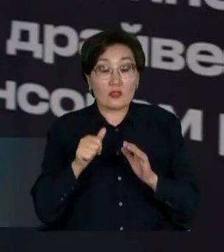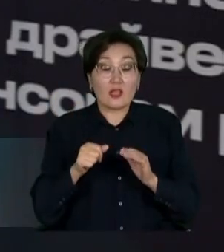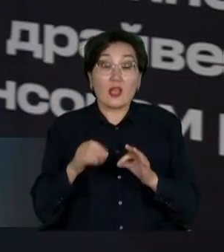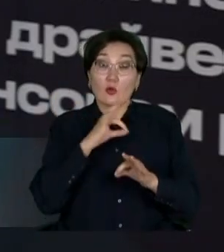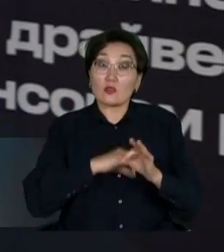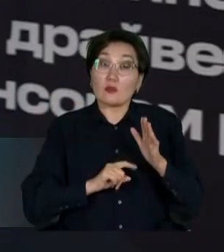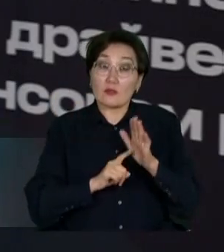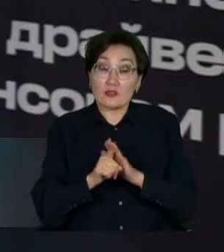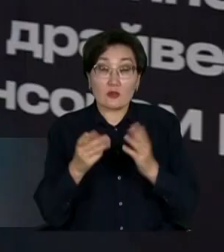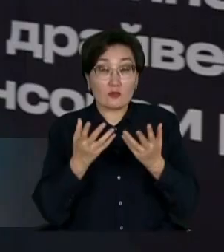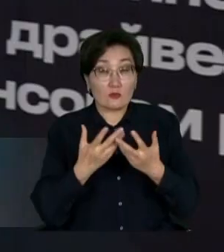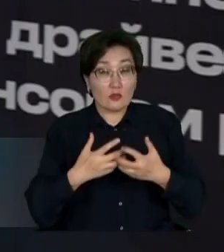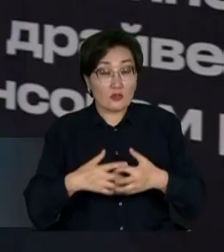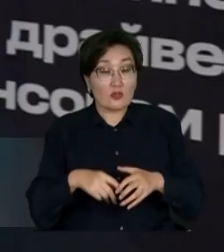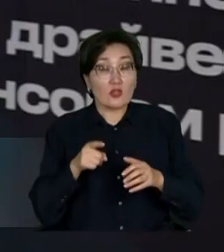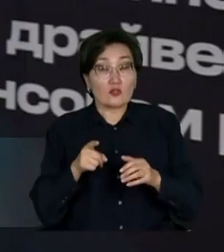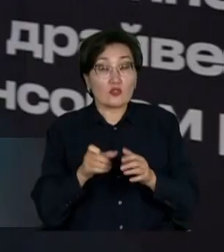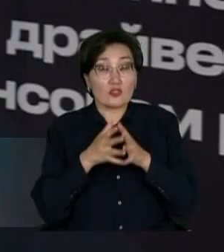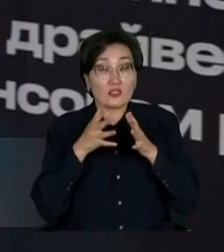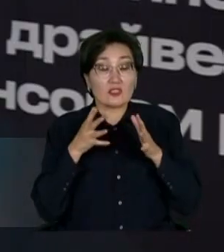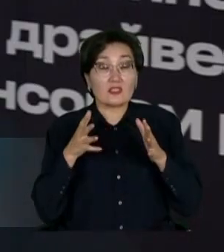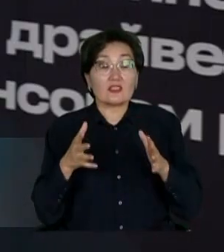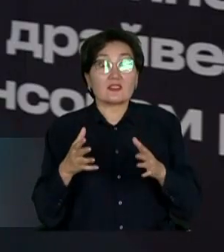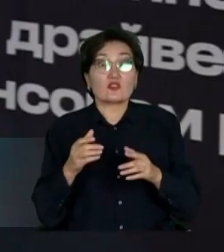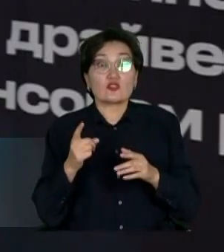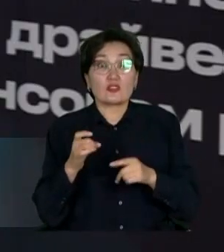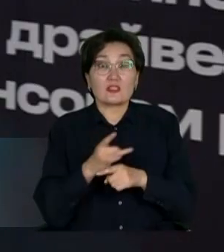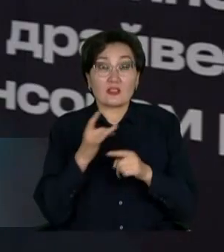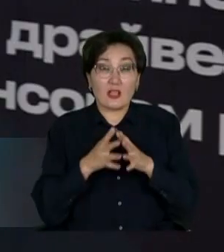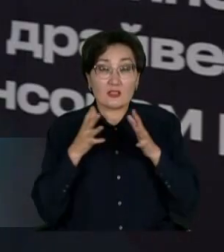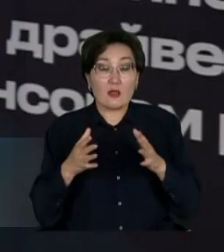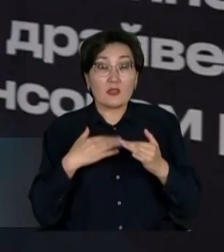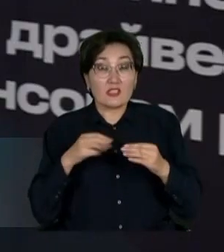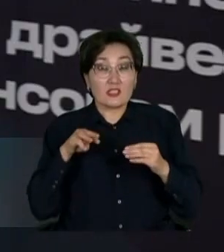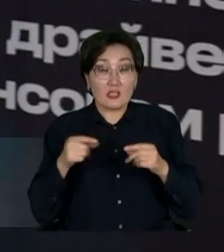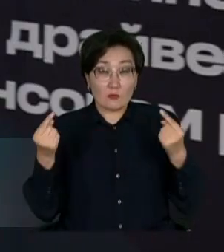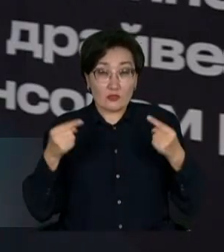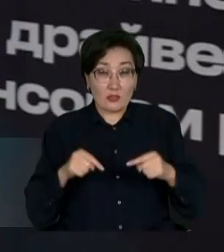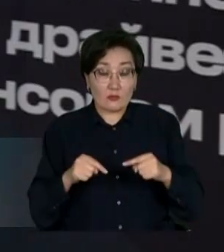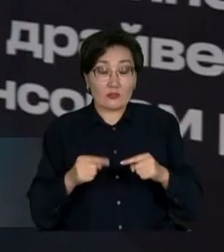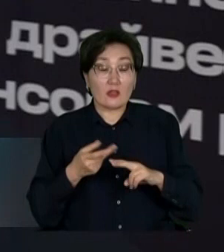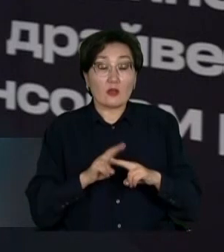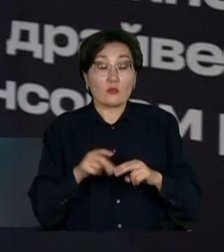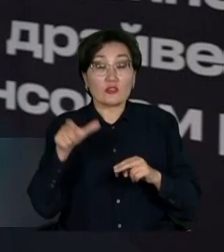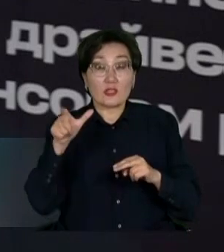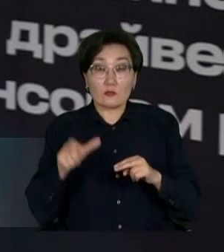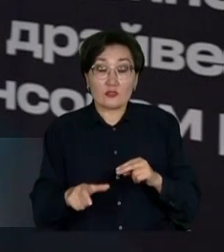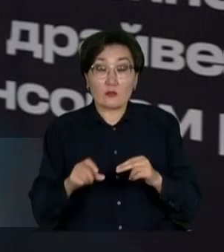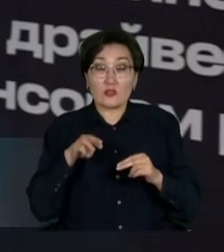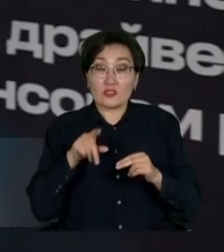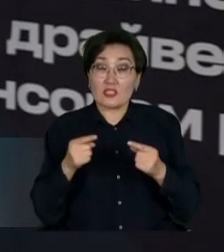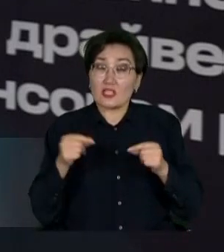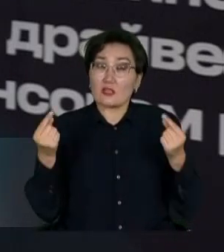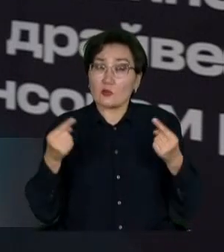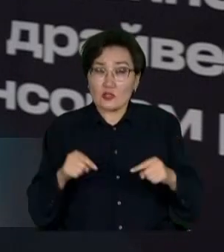санайтын болсақ, 100-ден астам біздің теңгеміз қатты құнсызданған. Осы жағдай әрине біраз азаматтардың көңіліне батуда мүмкін, неге теңгеміз құнсыздана береді